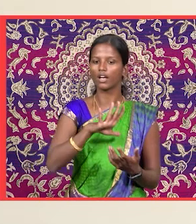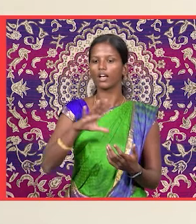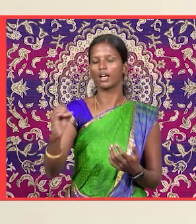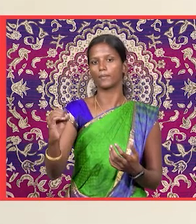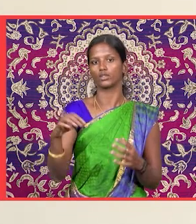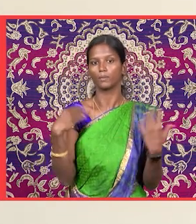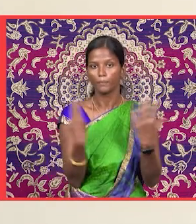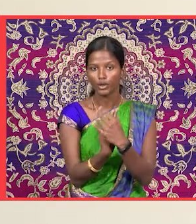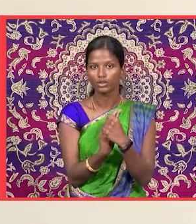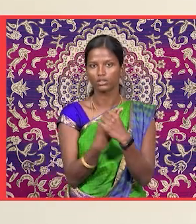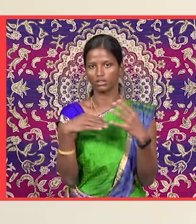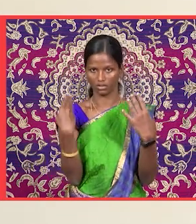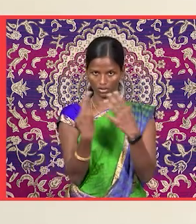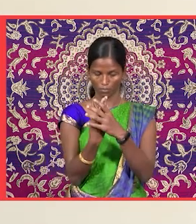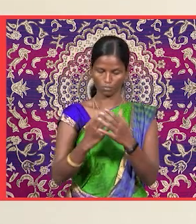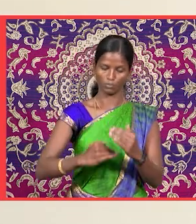50 லிட்டர்கள்.